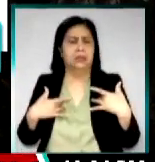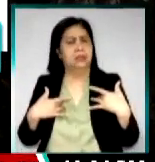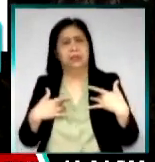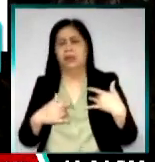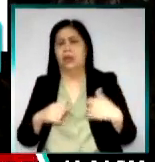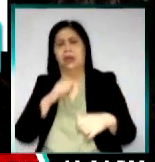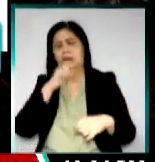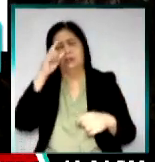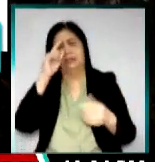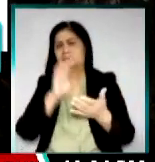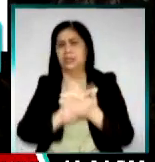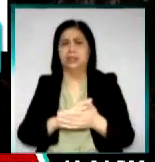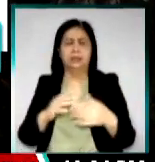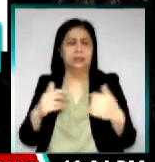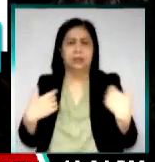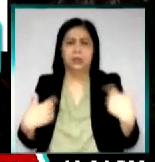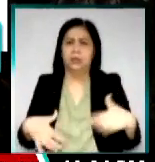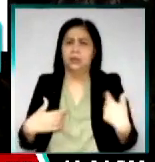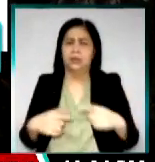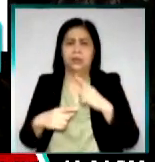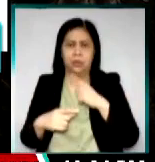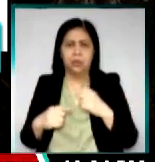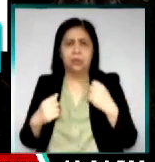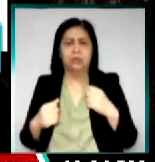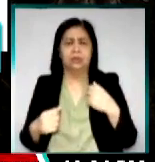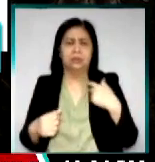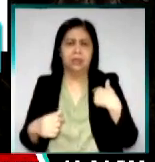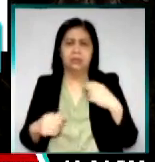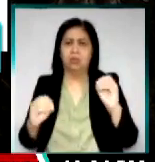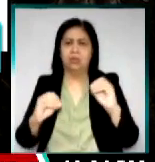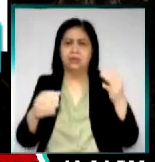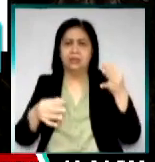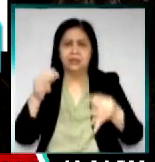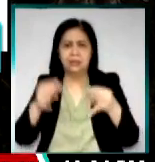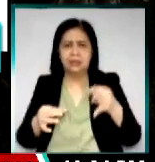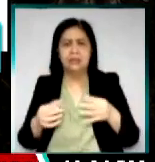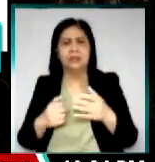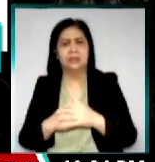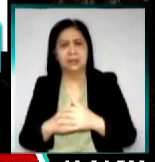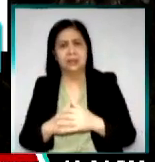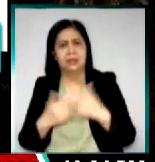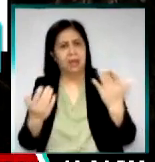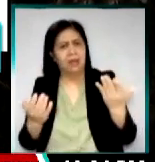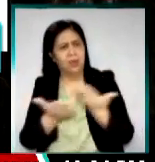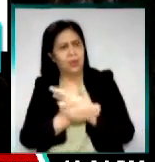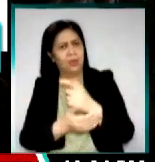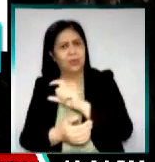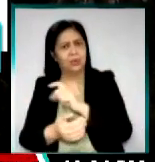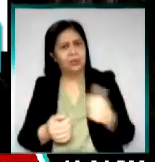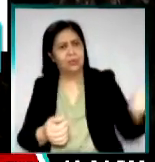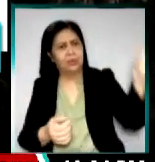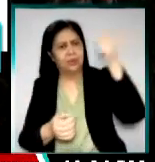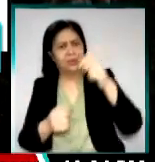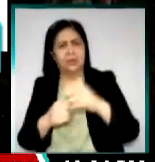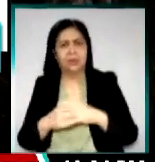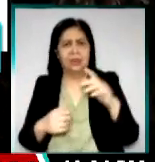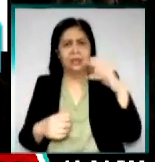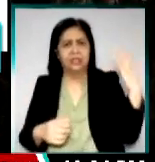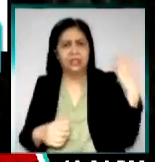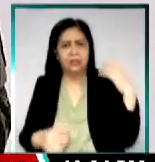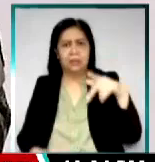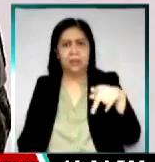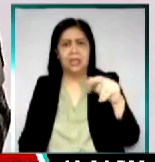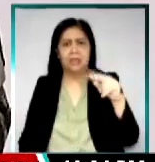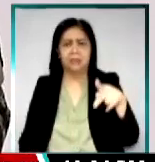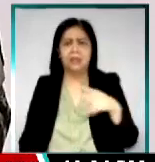naniniwala na walang katarungan dahil may pulis tayong bago. Yun nga si Chief MP. Tulungan mo kami, Chief